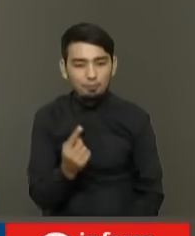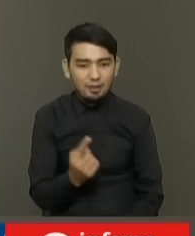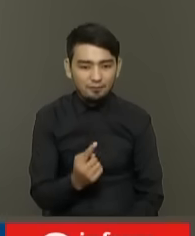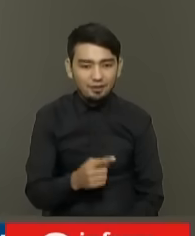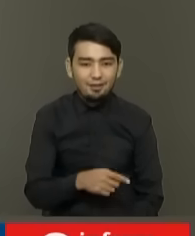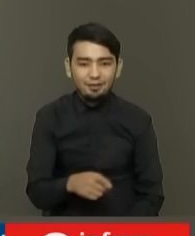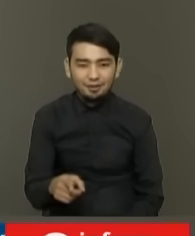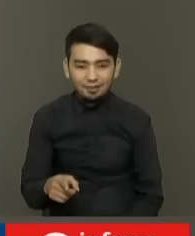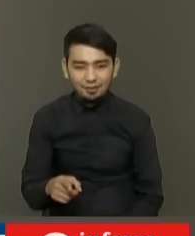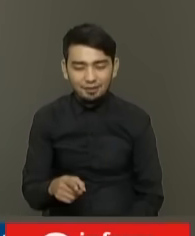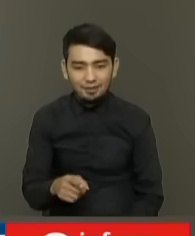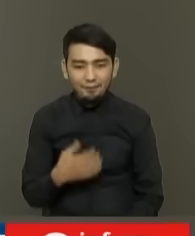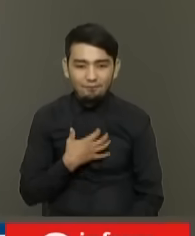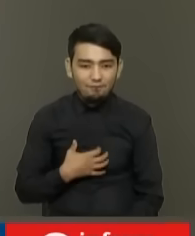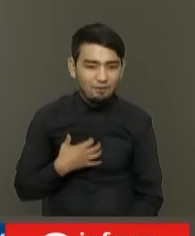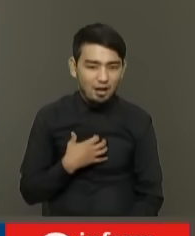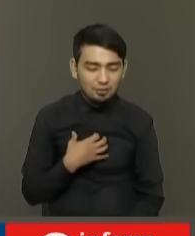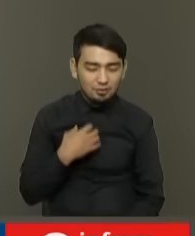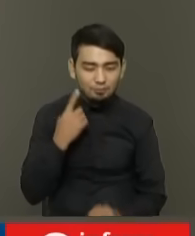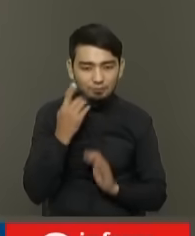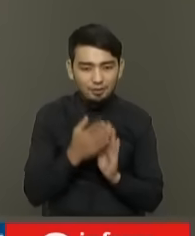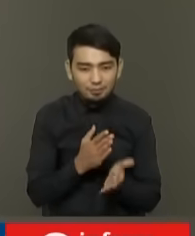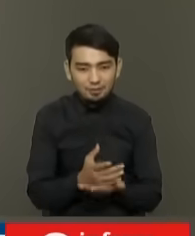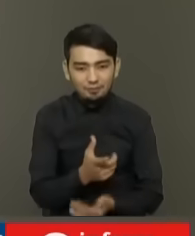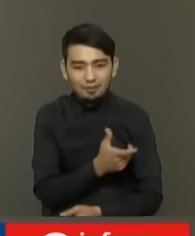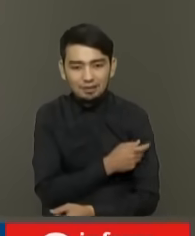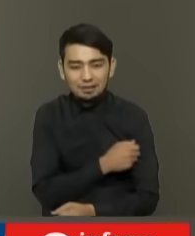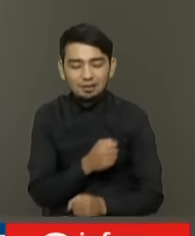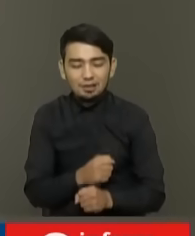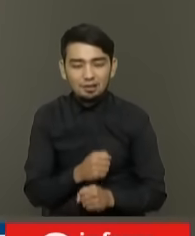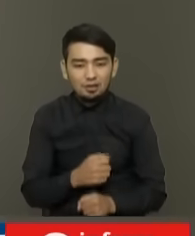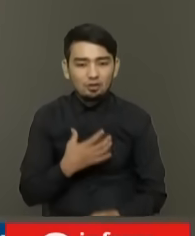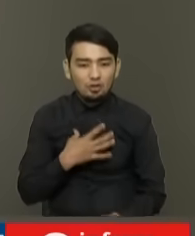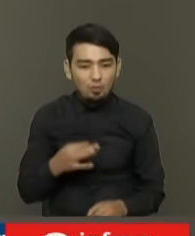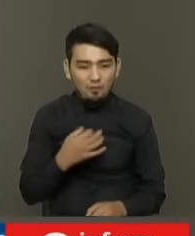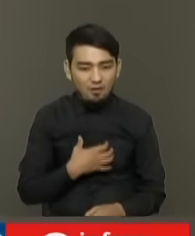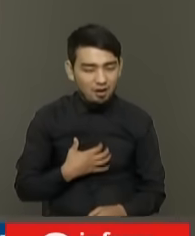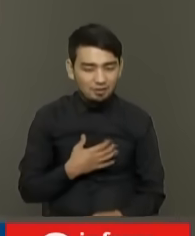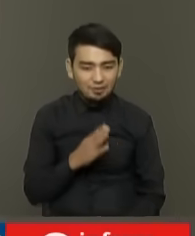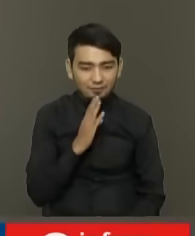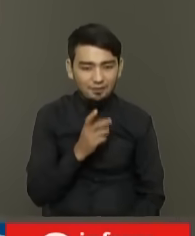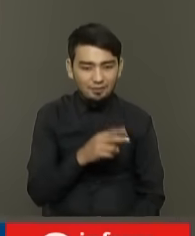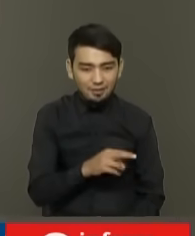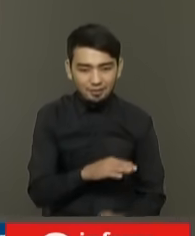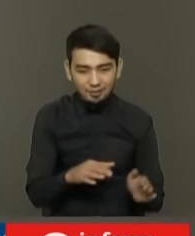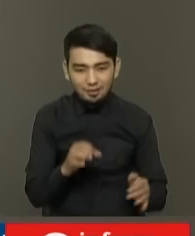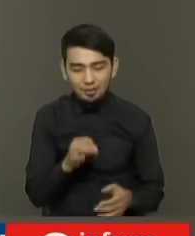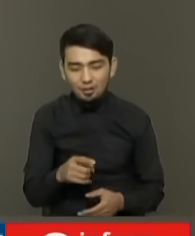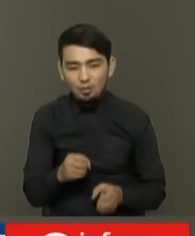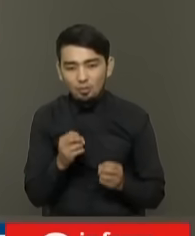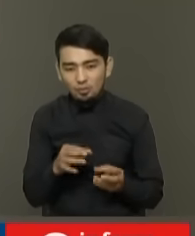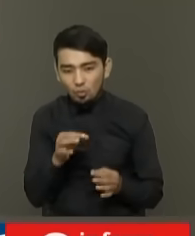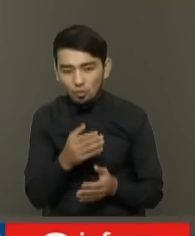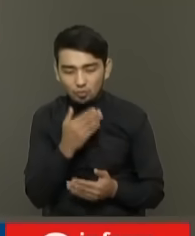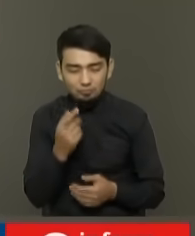олар маңыздылығын біліп жатыр бұл вакцинаның, бұл екпенің маңыздылығын және нәтижесін және қауіпсіздігін біліп